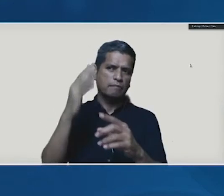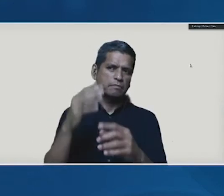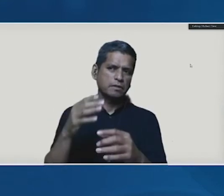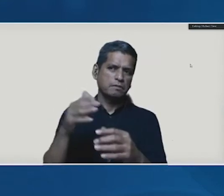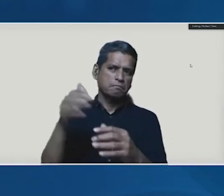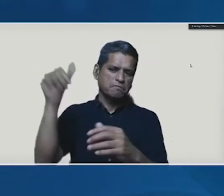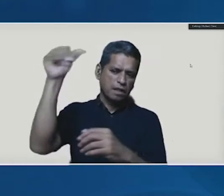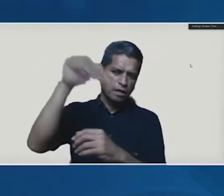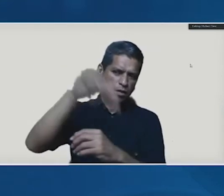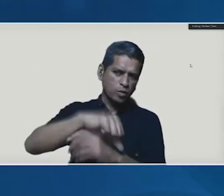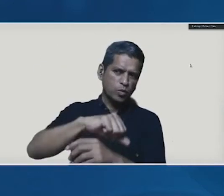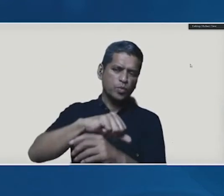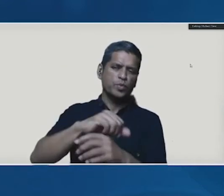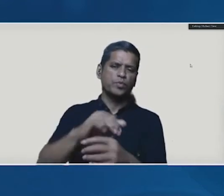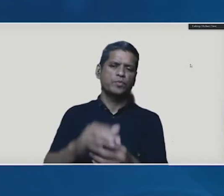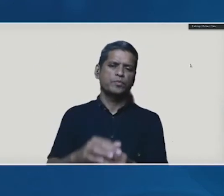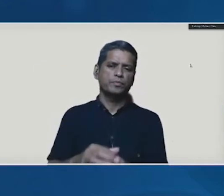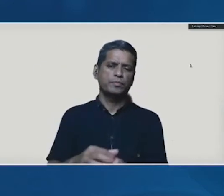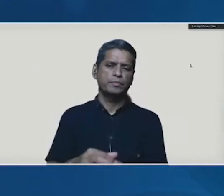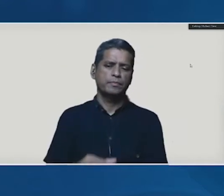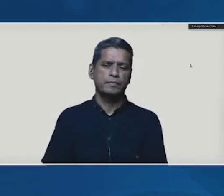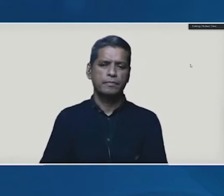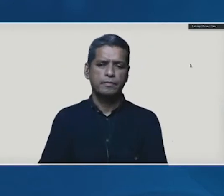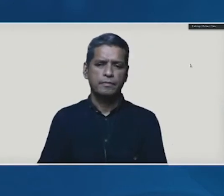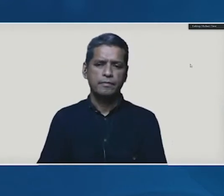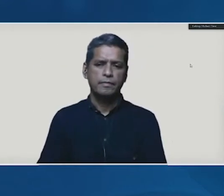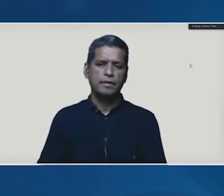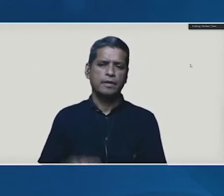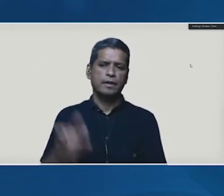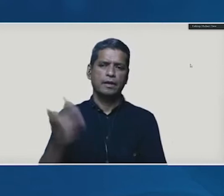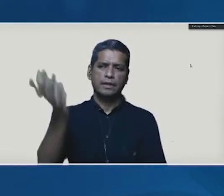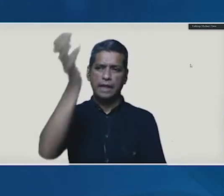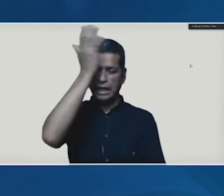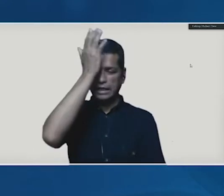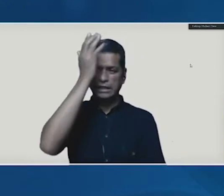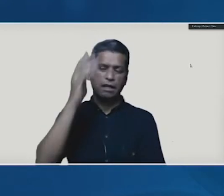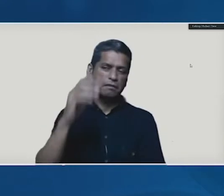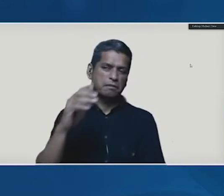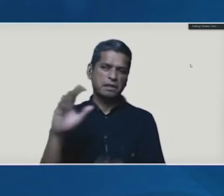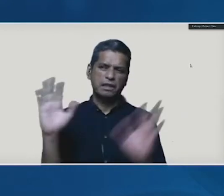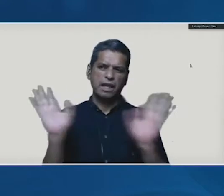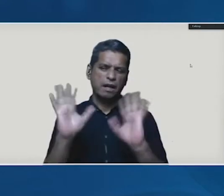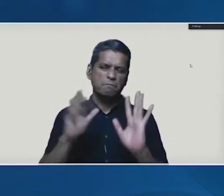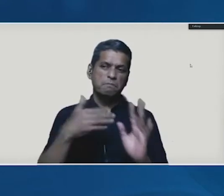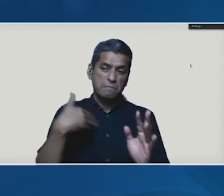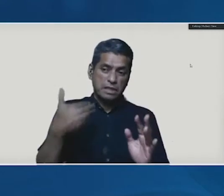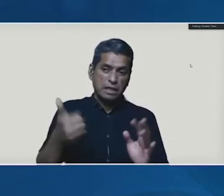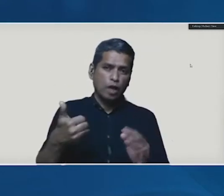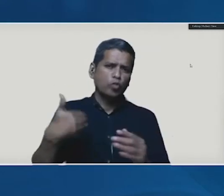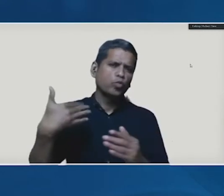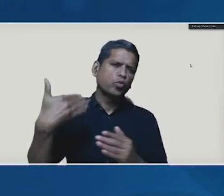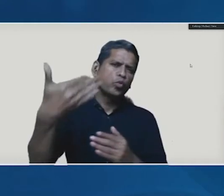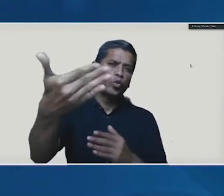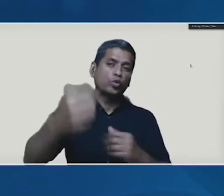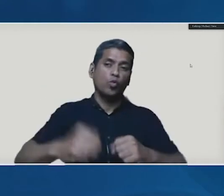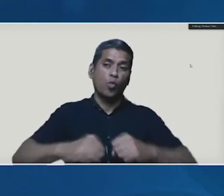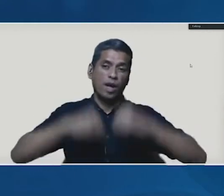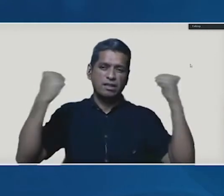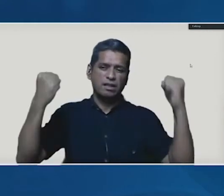namanya menawan kami kerajaan ini tidak akan terus-menerus berpuasa